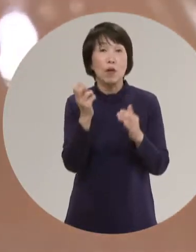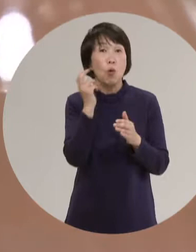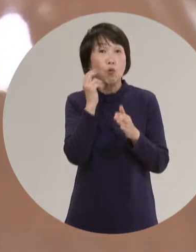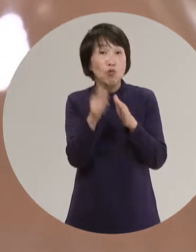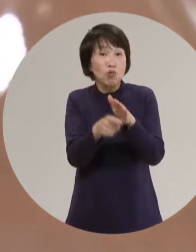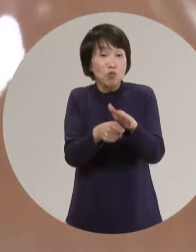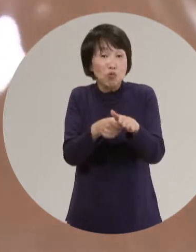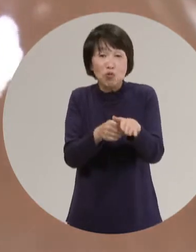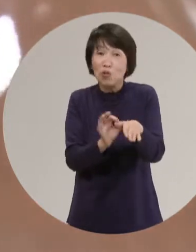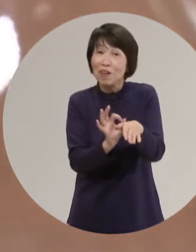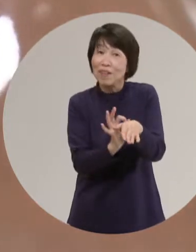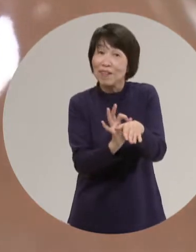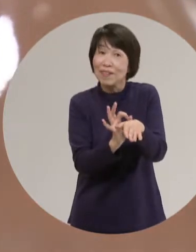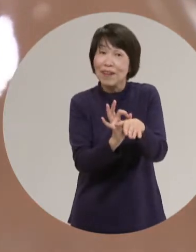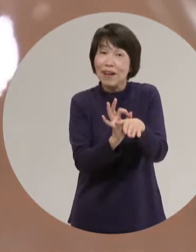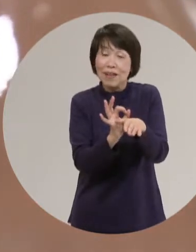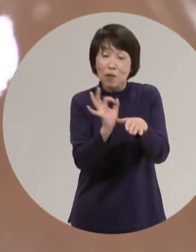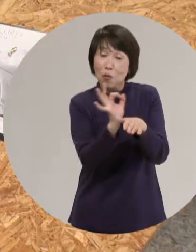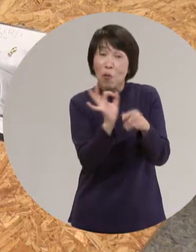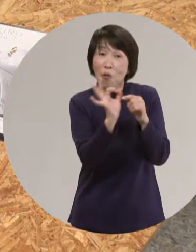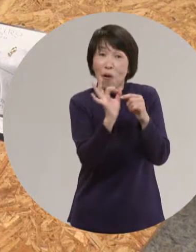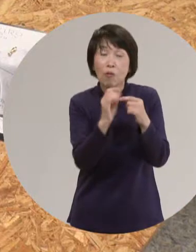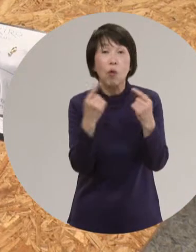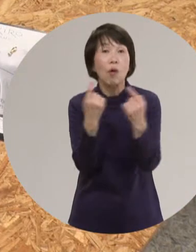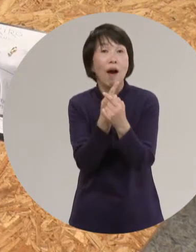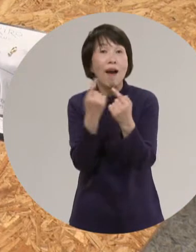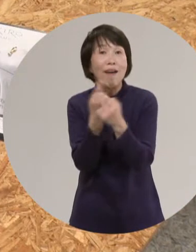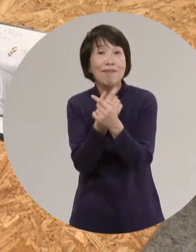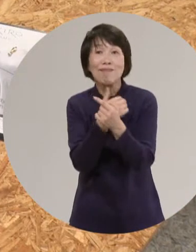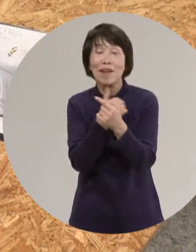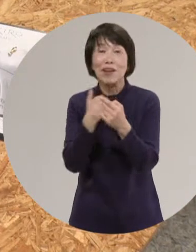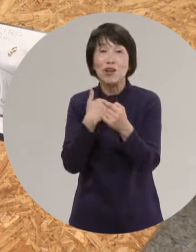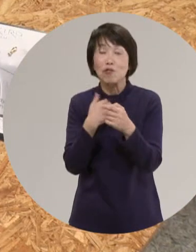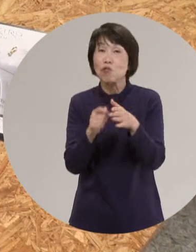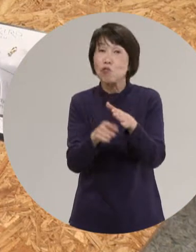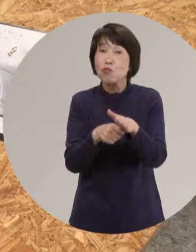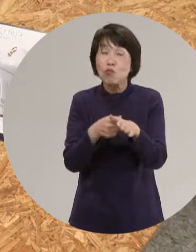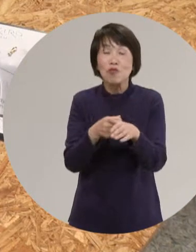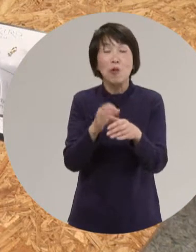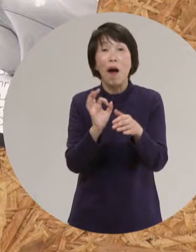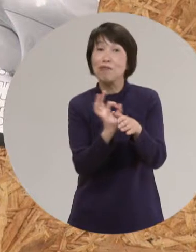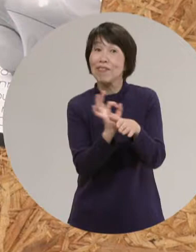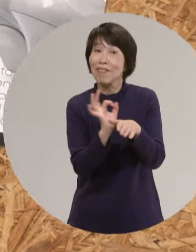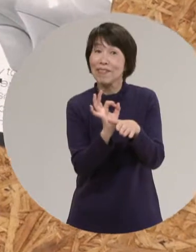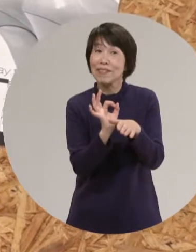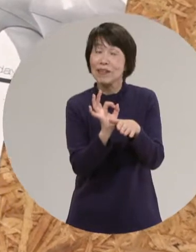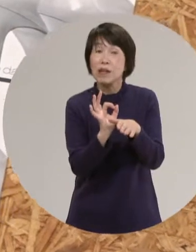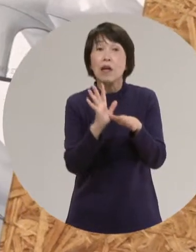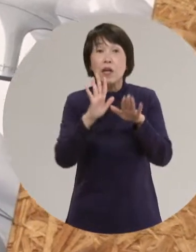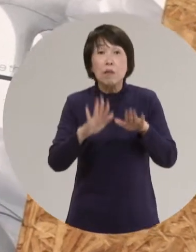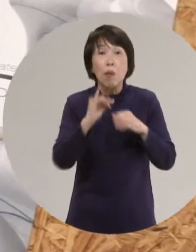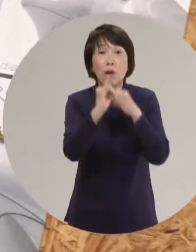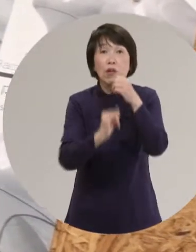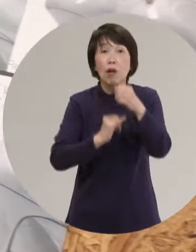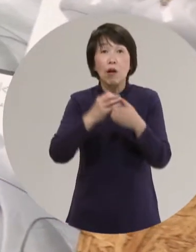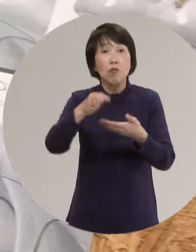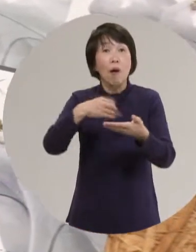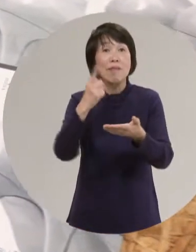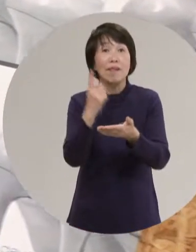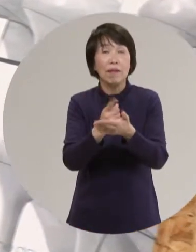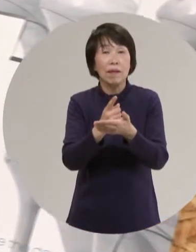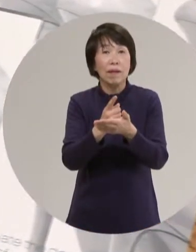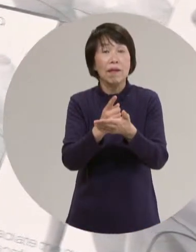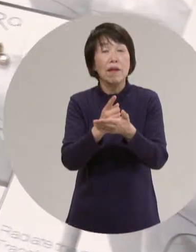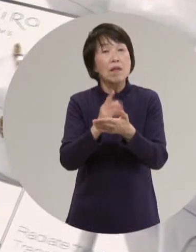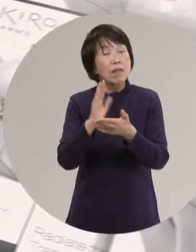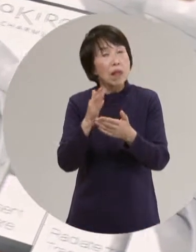のかかとにつけてチャームの部分が取り替えて使用できるというシューズアクセサリー。今はオンラインショップのみでの